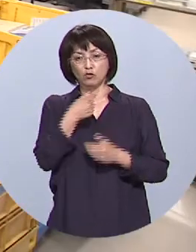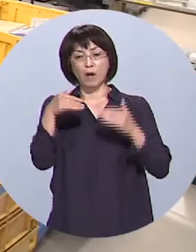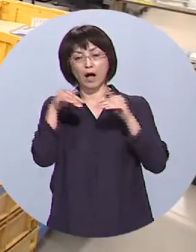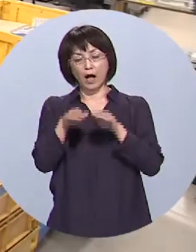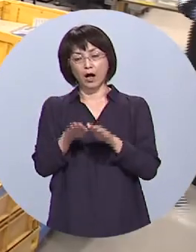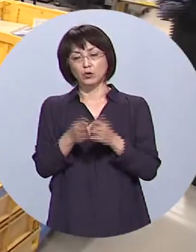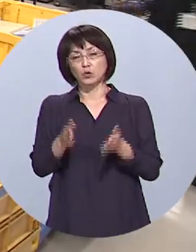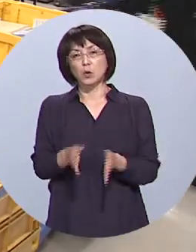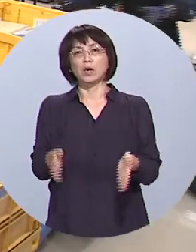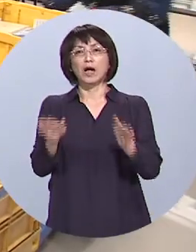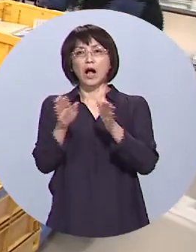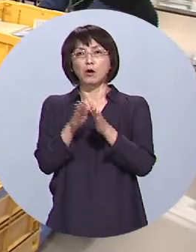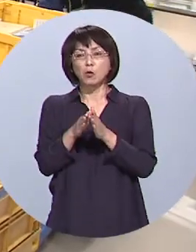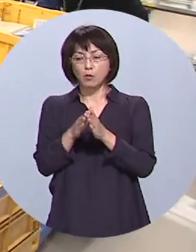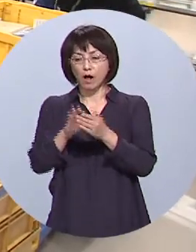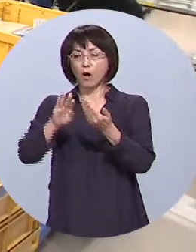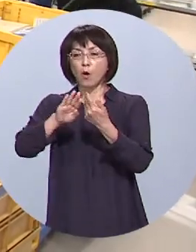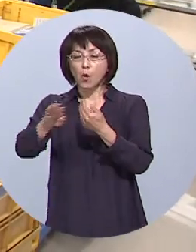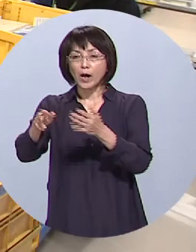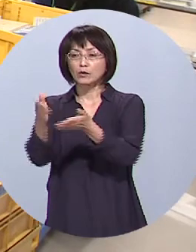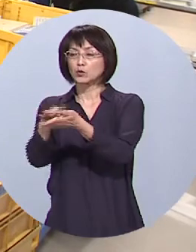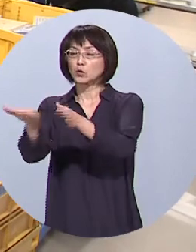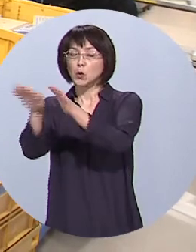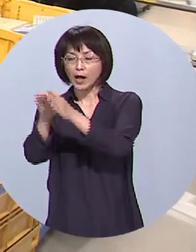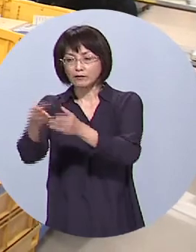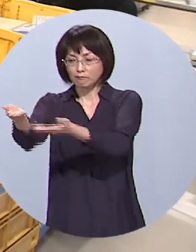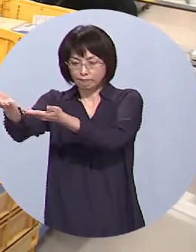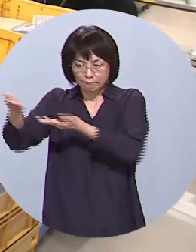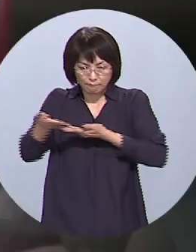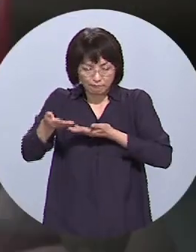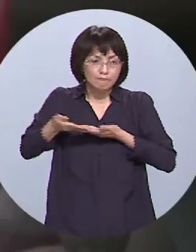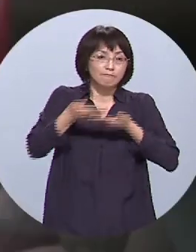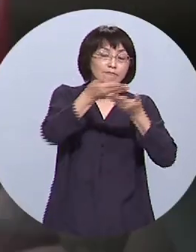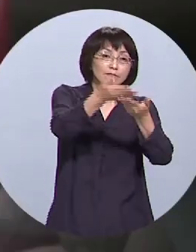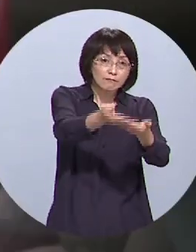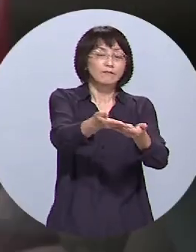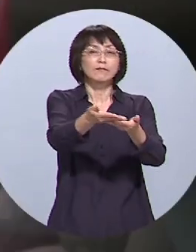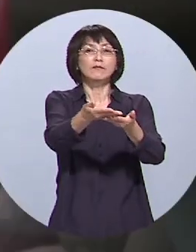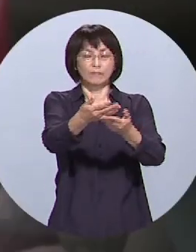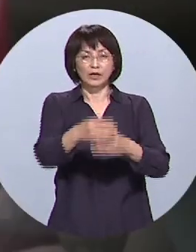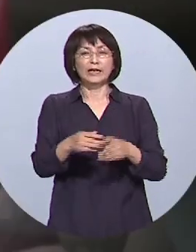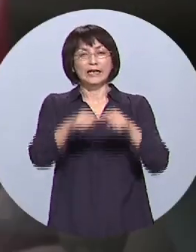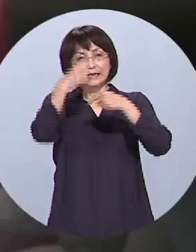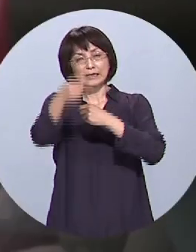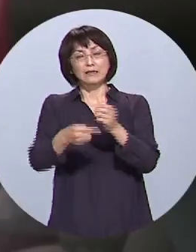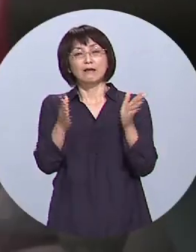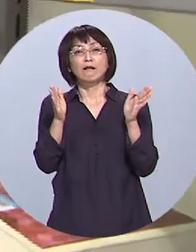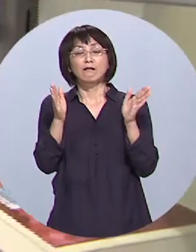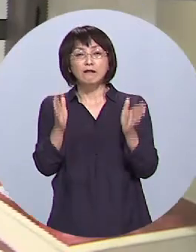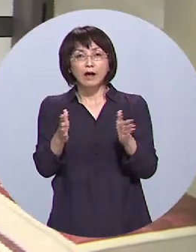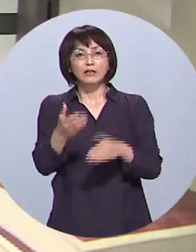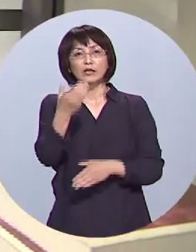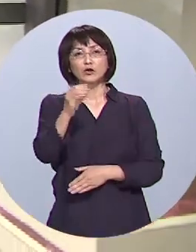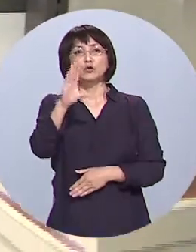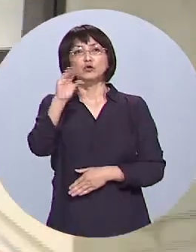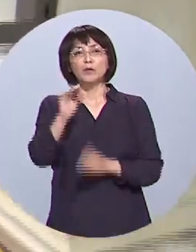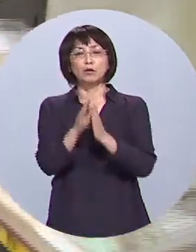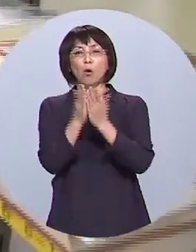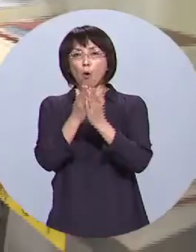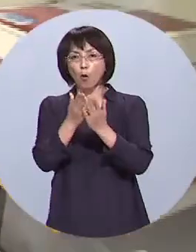の中継地点の役割を担い、年間およそ90万冊の本や資料を各図書館に届けています